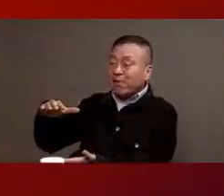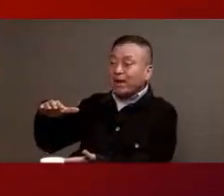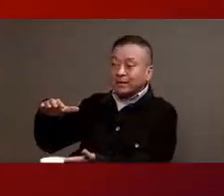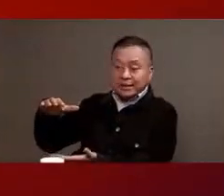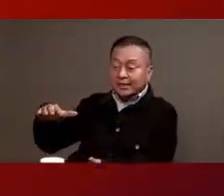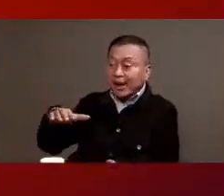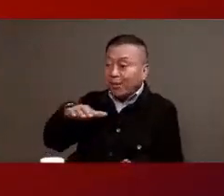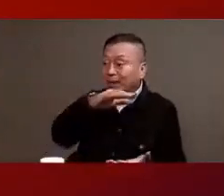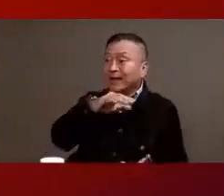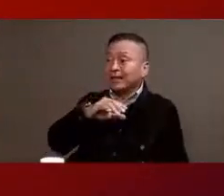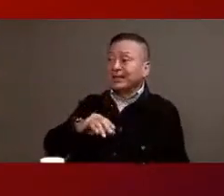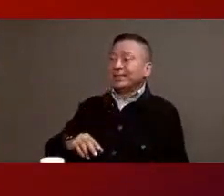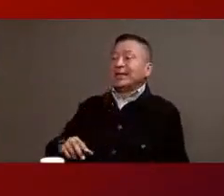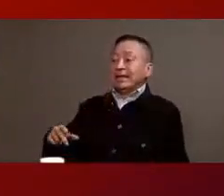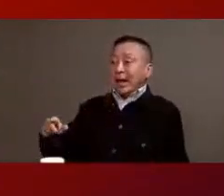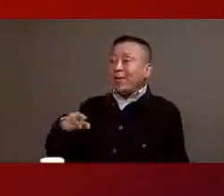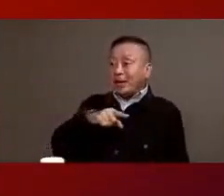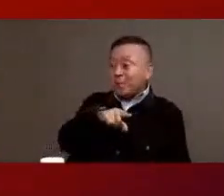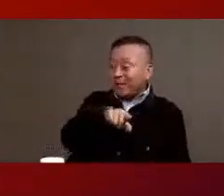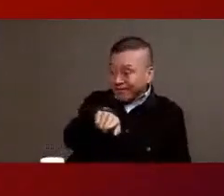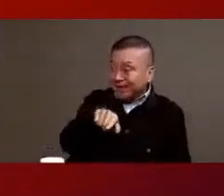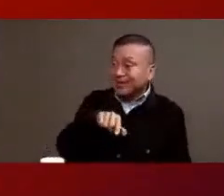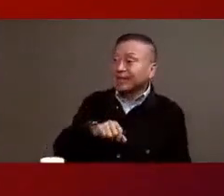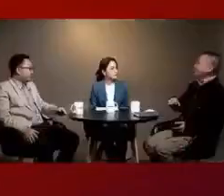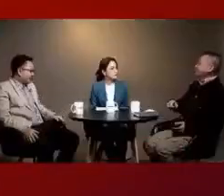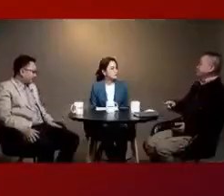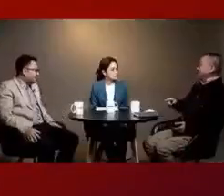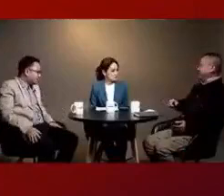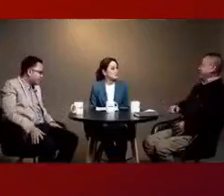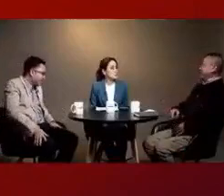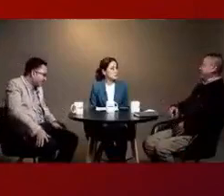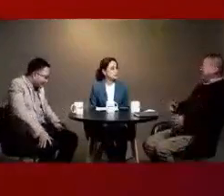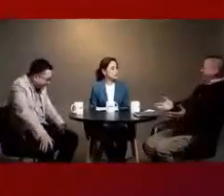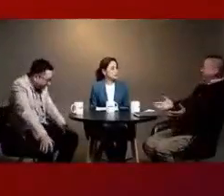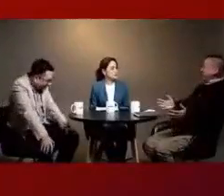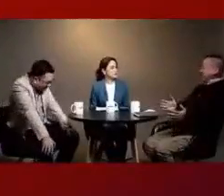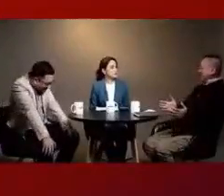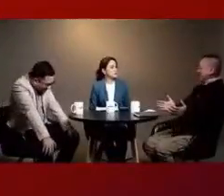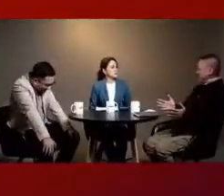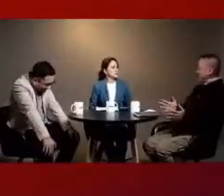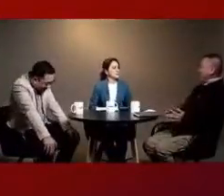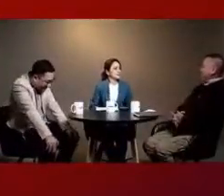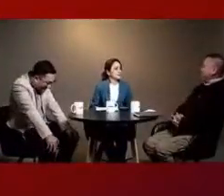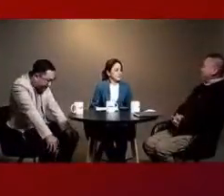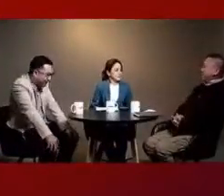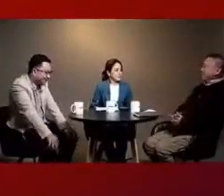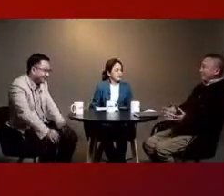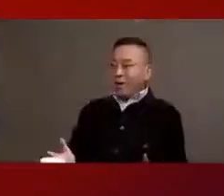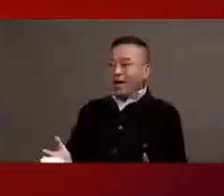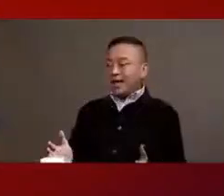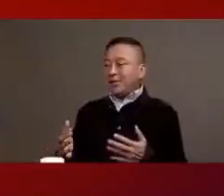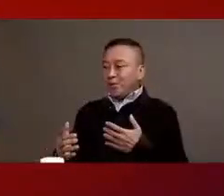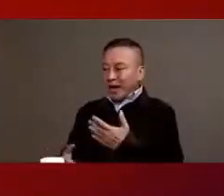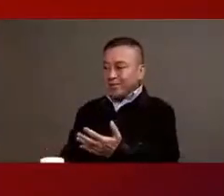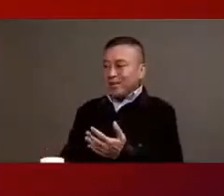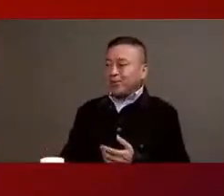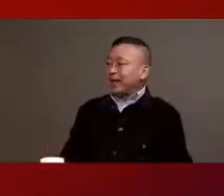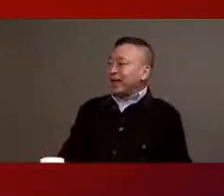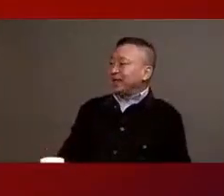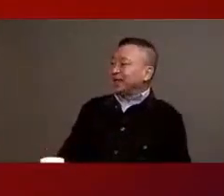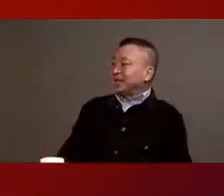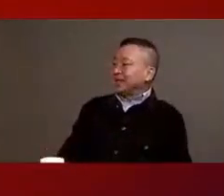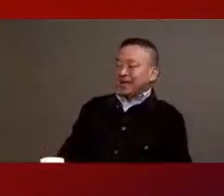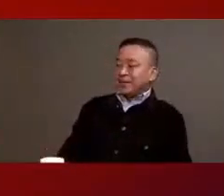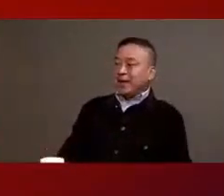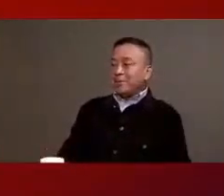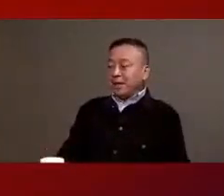ชียร์บอกว่าเฮ้ยเข้าไปเลยแล้วเดี๋ยวไปเป็นไส ้เป็นไส้สักไส้สุด อันนี้น่ากลัวนะครับเพราะว่ารู้หน้าไม่รู้